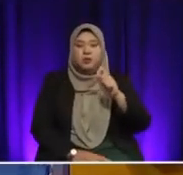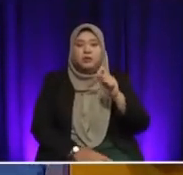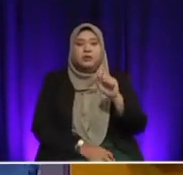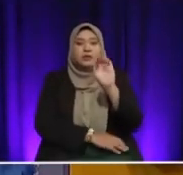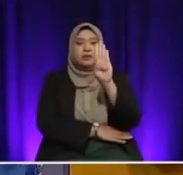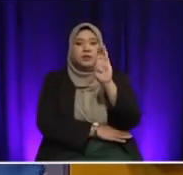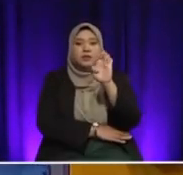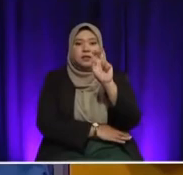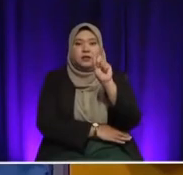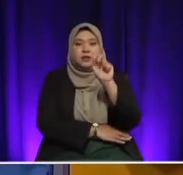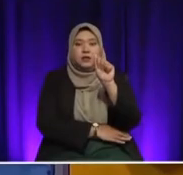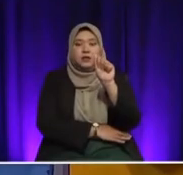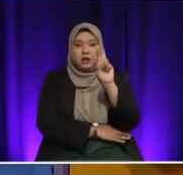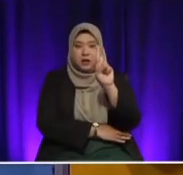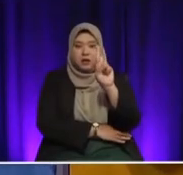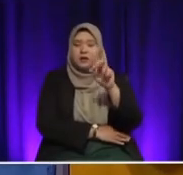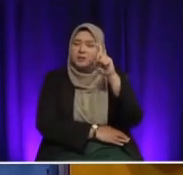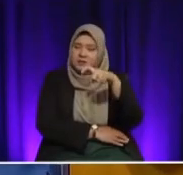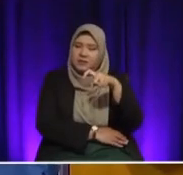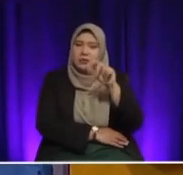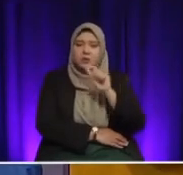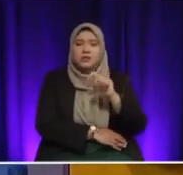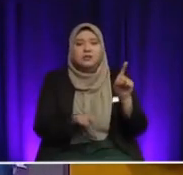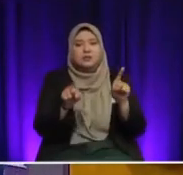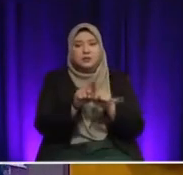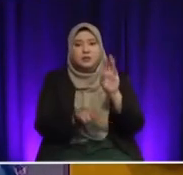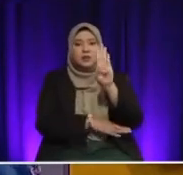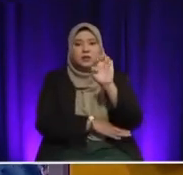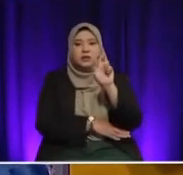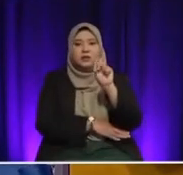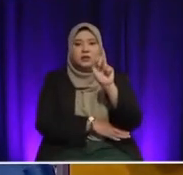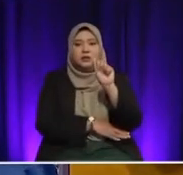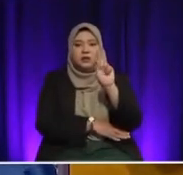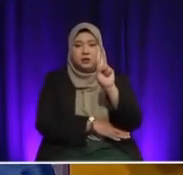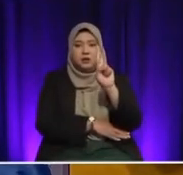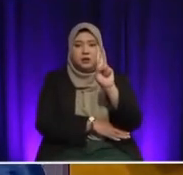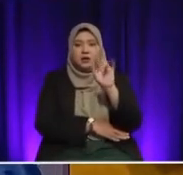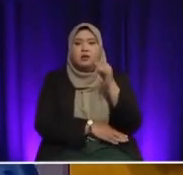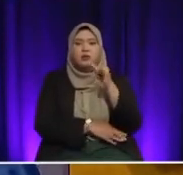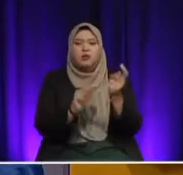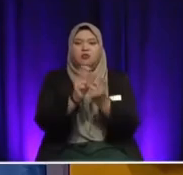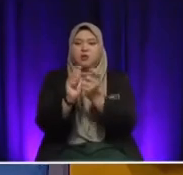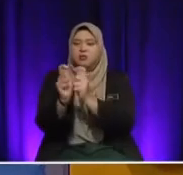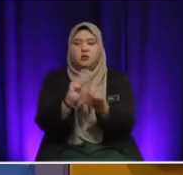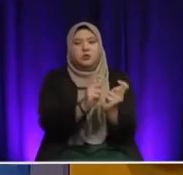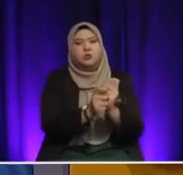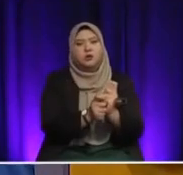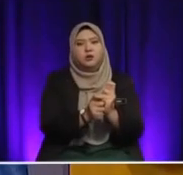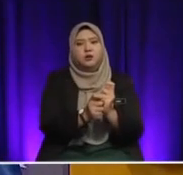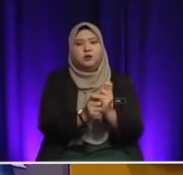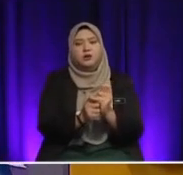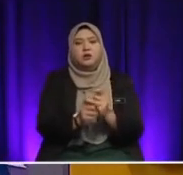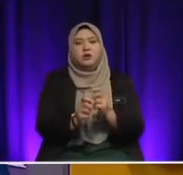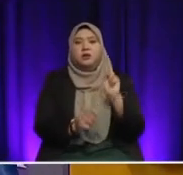Sebab hilang tak markah. Ikut arahan. Kerugian markah, cikgu. Betul tu. Okay. So, kena ikut arahan. Make sure masa jawab soalan,